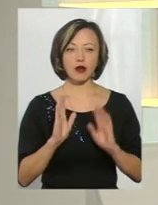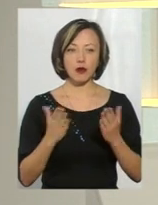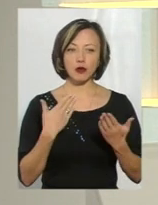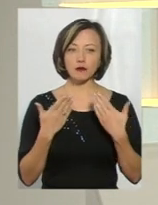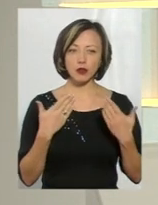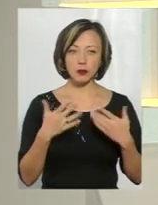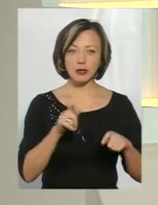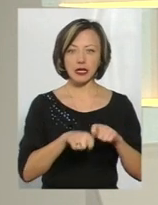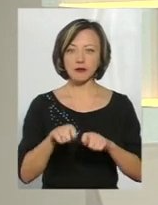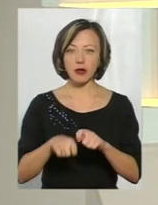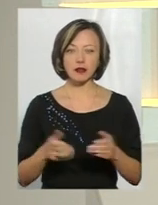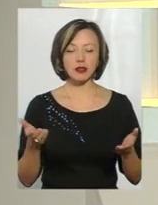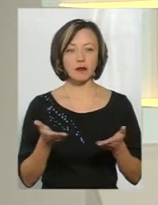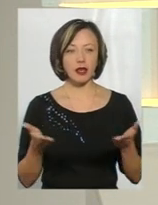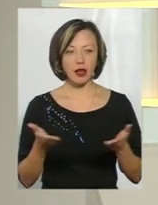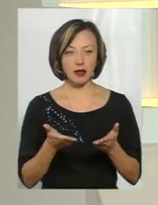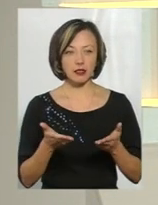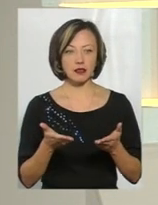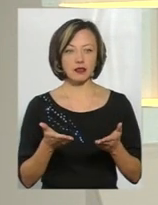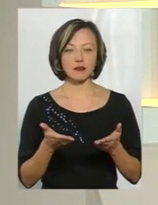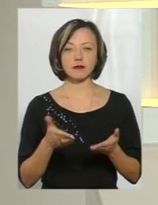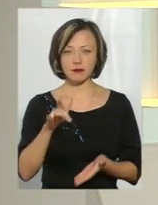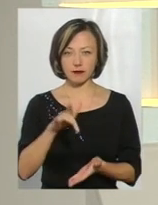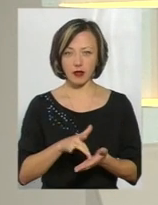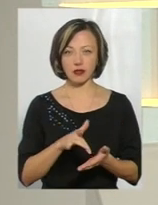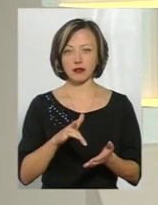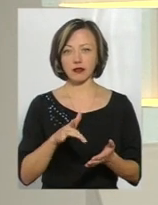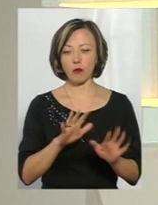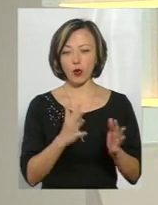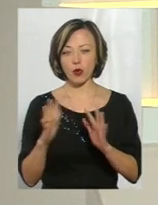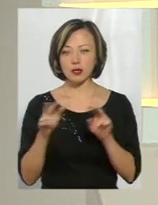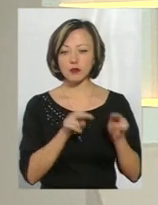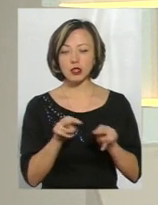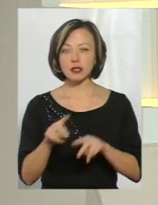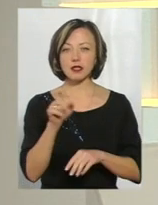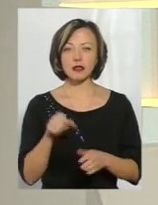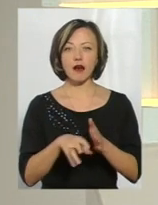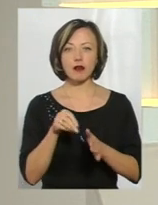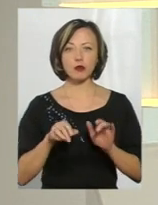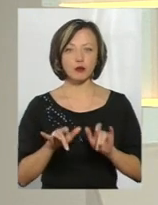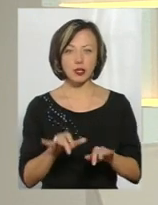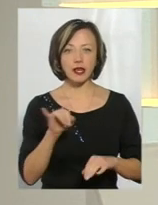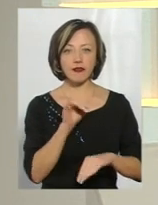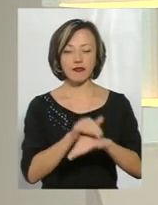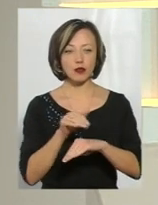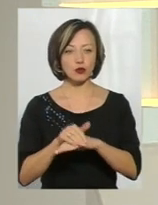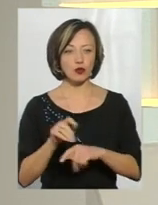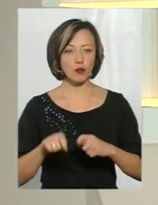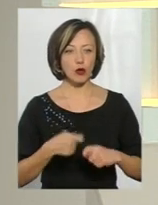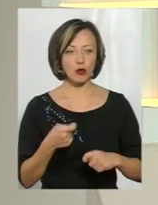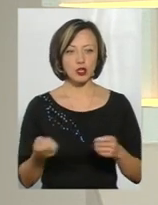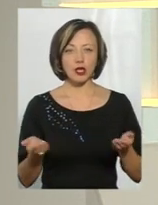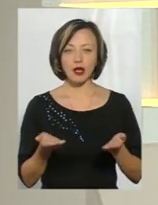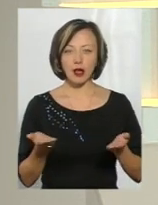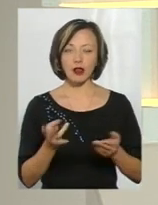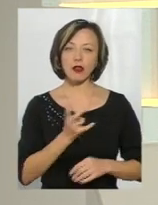Поспілкуємося з експертами, які безпосередньо у вирі подій спостерігають за ходом виборчого процесу і фіксують порушення, які,